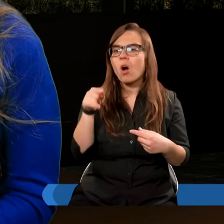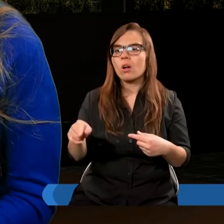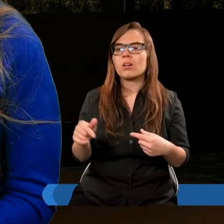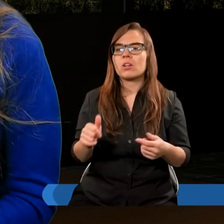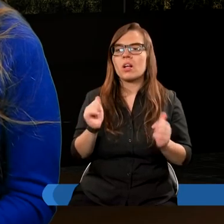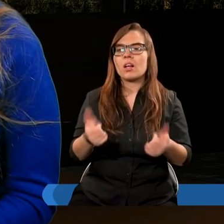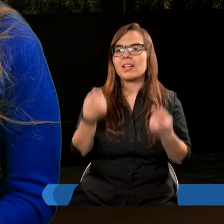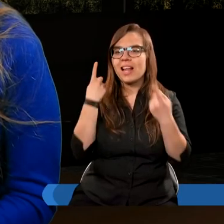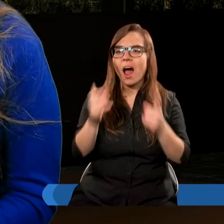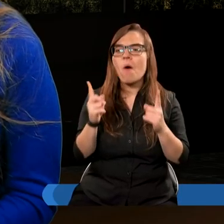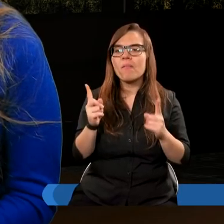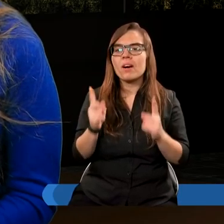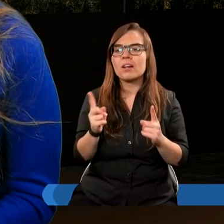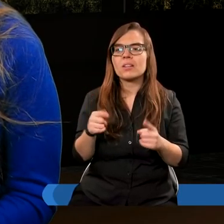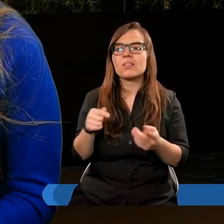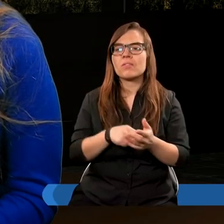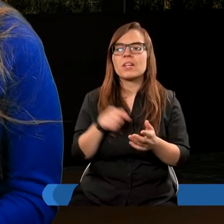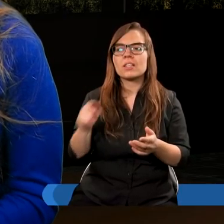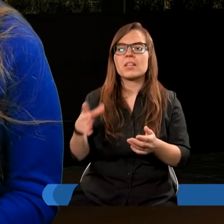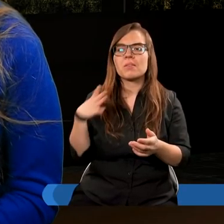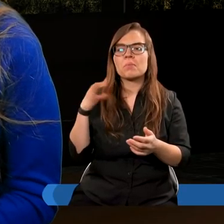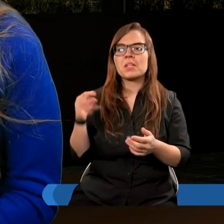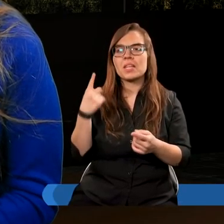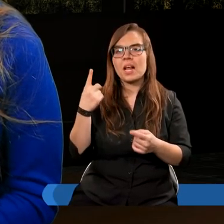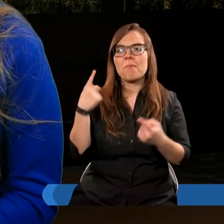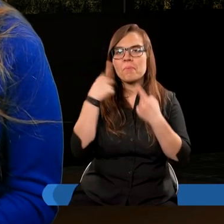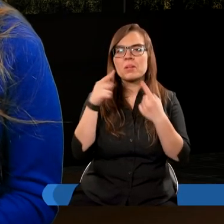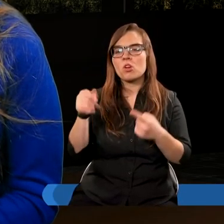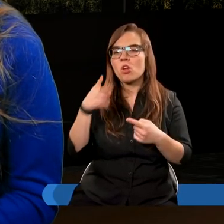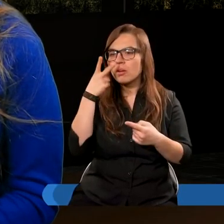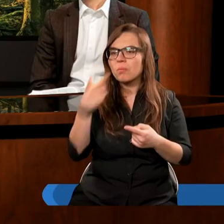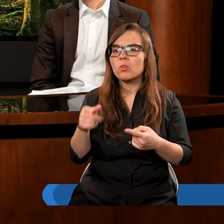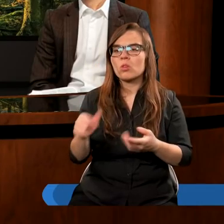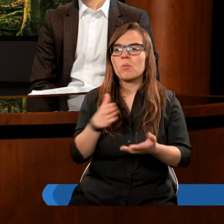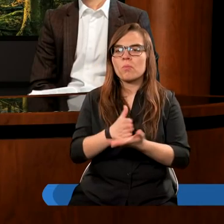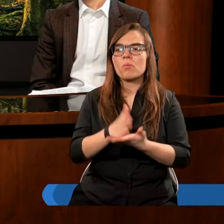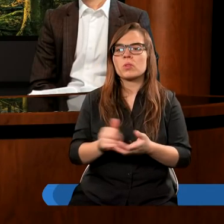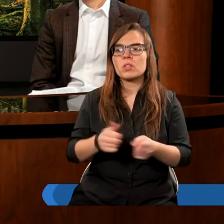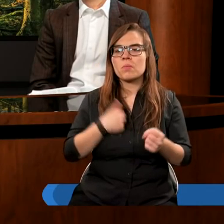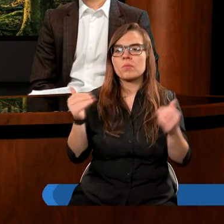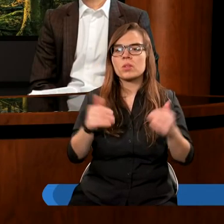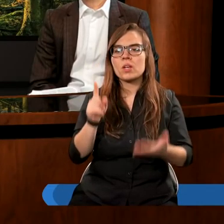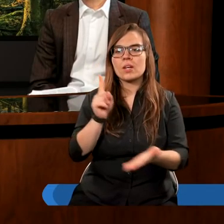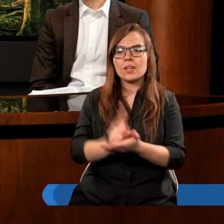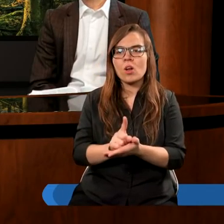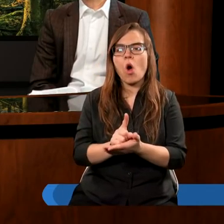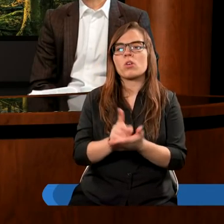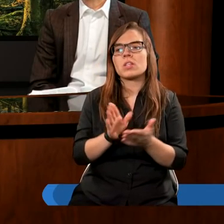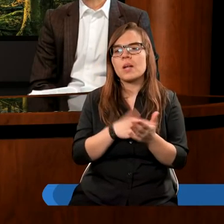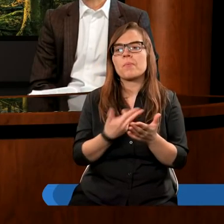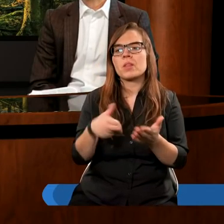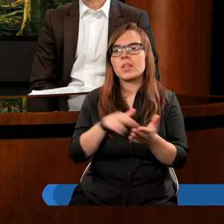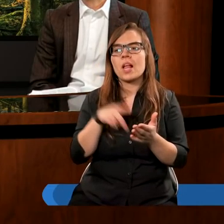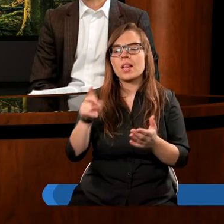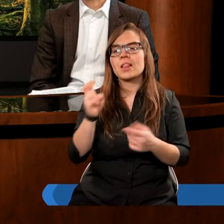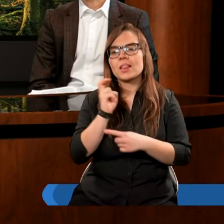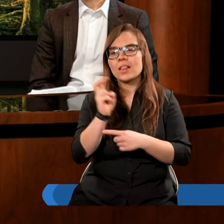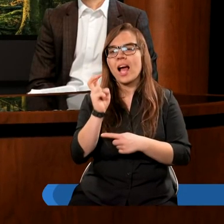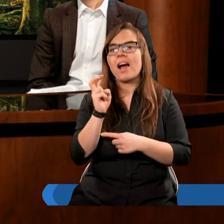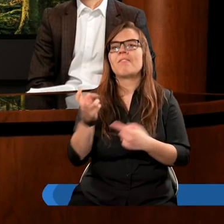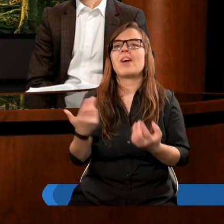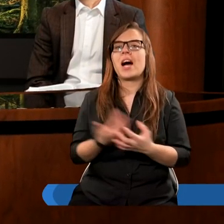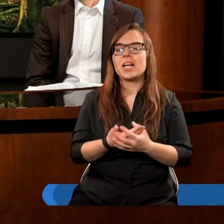zauważyć. Tylko właśnie była ta jedna myśl i to spojrzenie. I to pomogło mi, żebym mogła zdążyć na ten tramwaj.